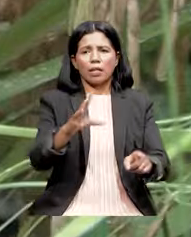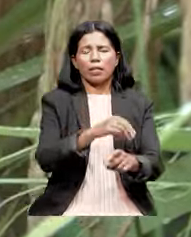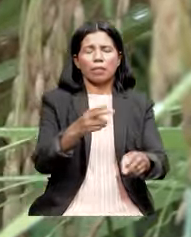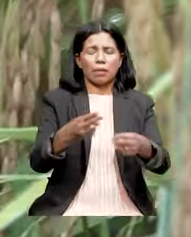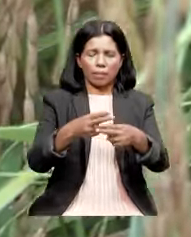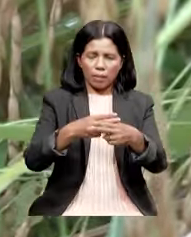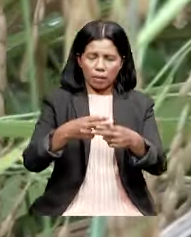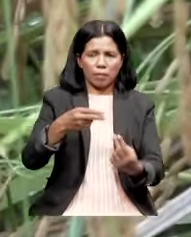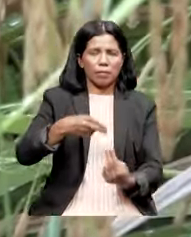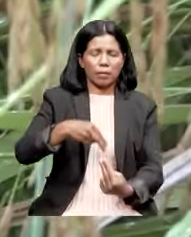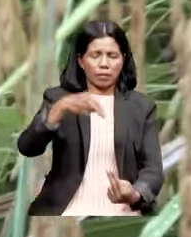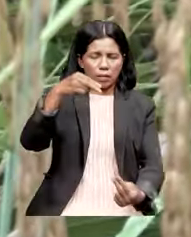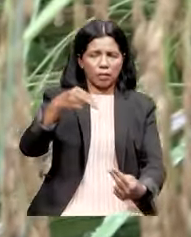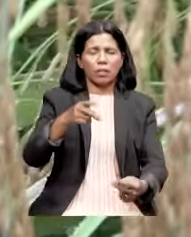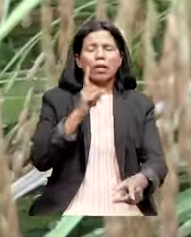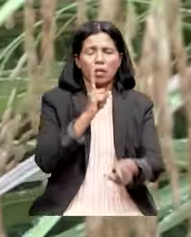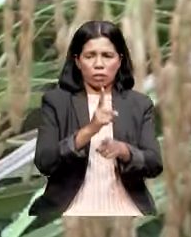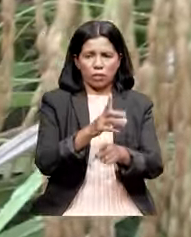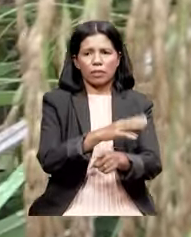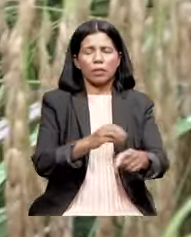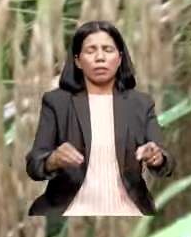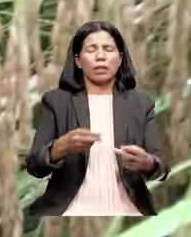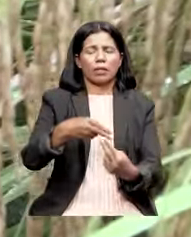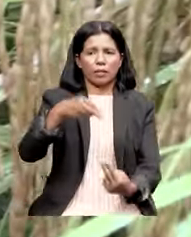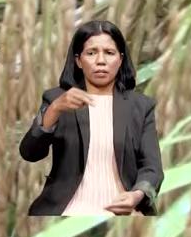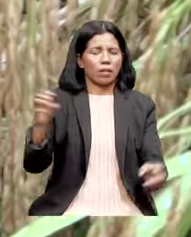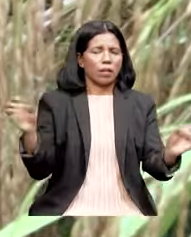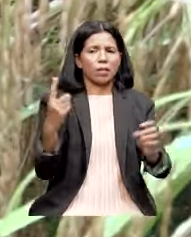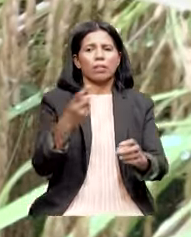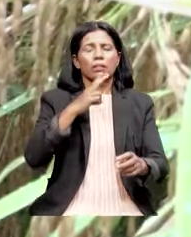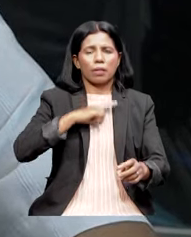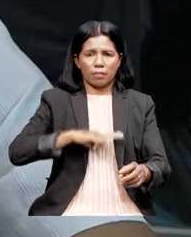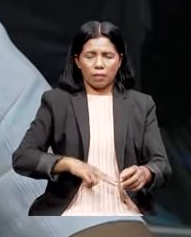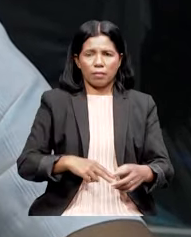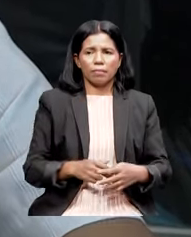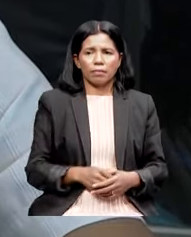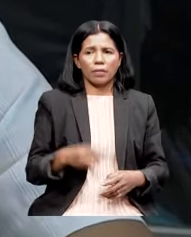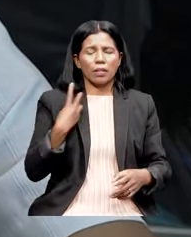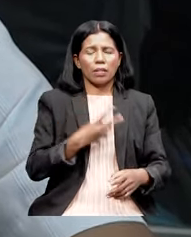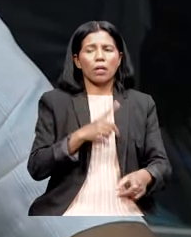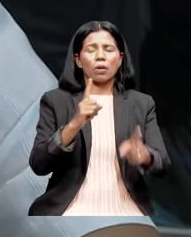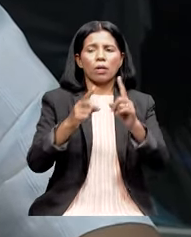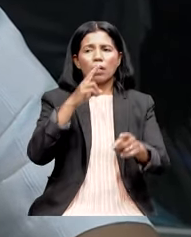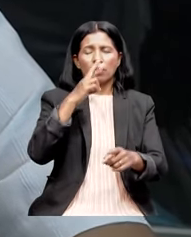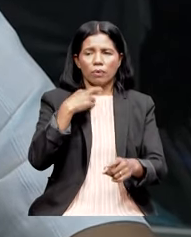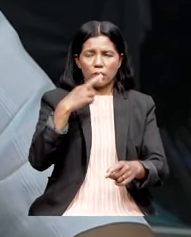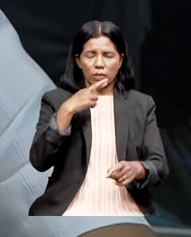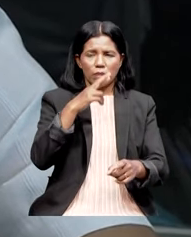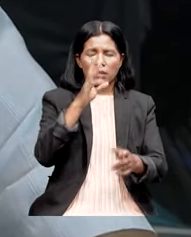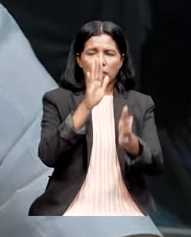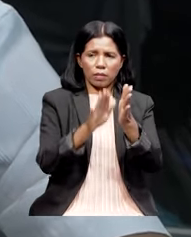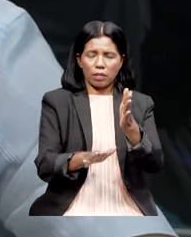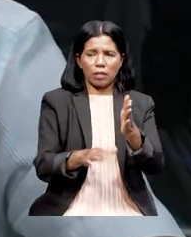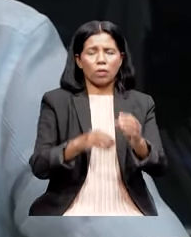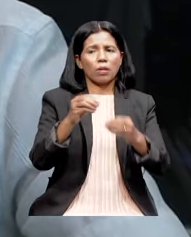badak no manutrisau ne razoável mai be manutrisau ne la os ham laha. Ita kuliah fokus kali produksi ambil tuh, right? Mas ita